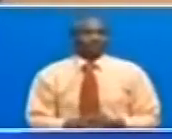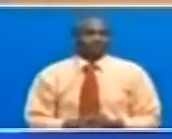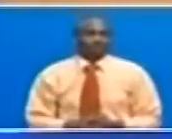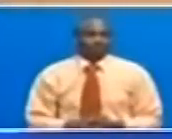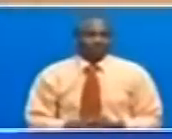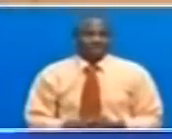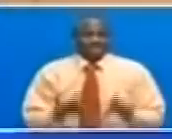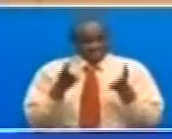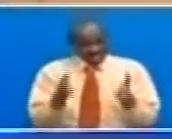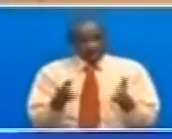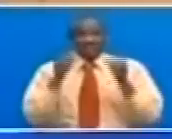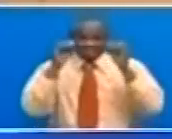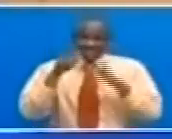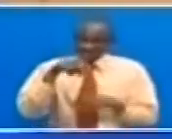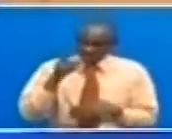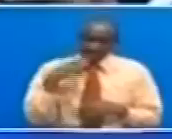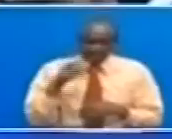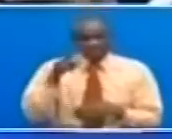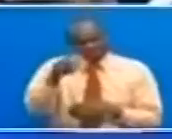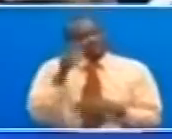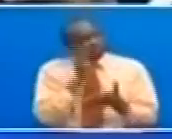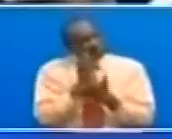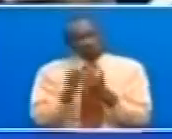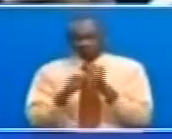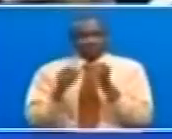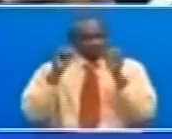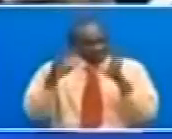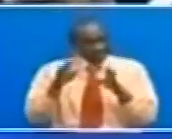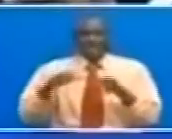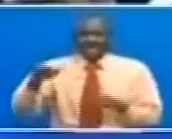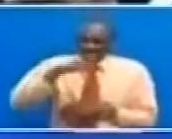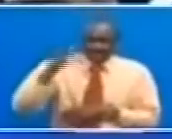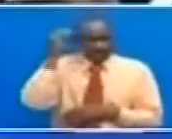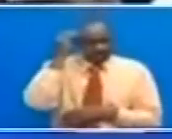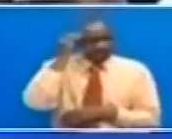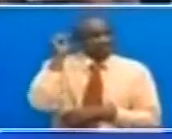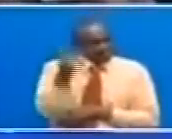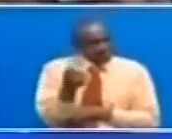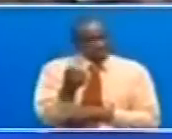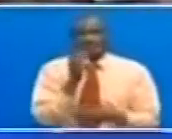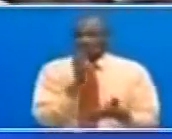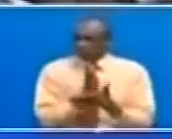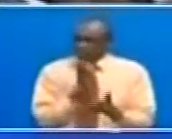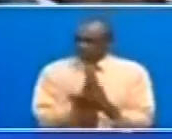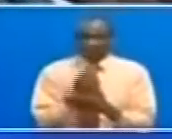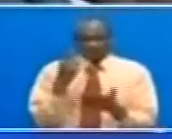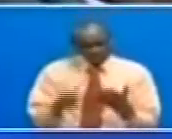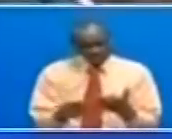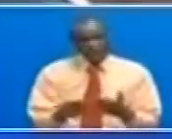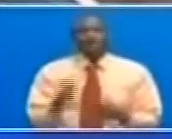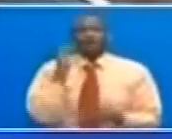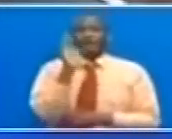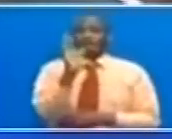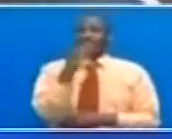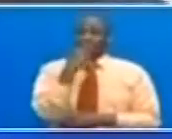Huku dau la walimu likiendelea kuyumba yumba, viongozi wa elimu na masomo katika taifa la Kenya bado wamesimama kidete, huku mawakili wao wakisema